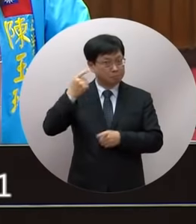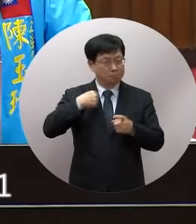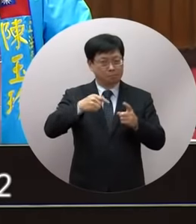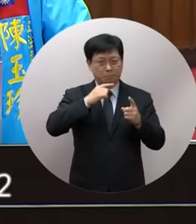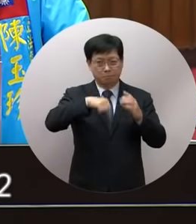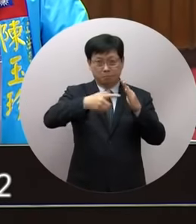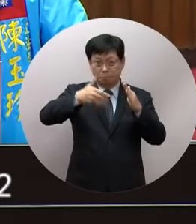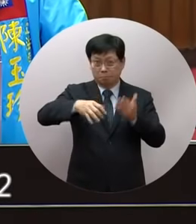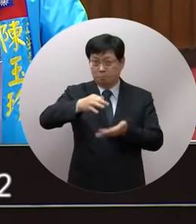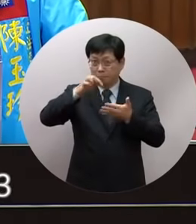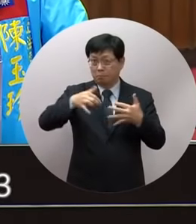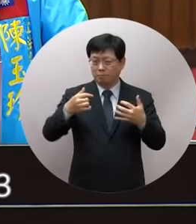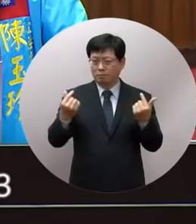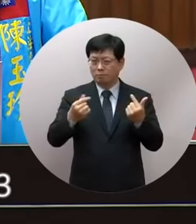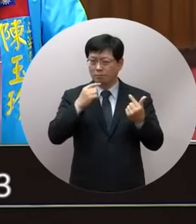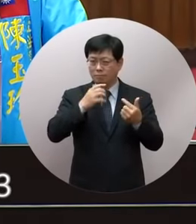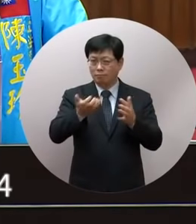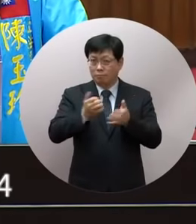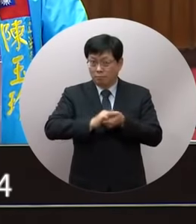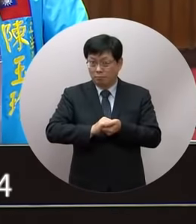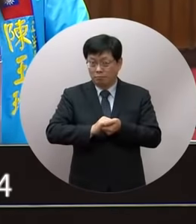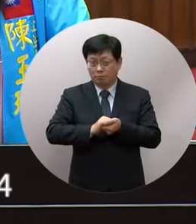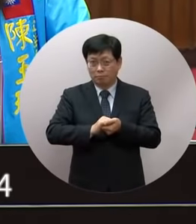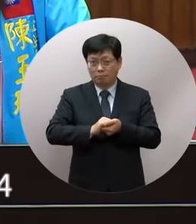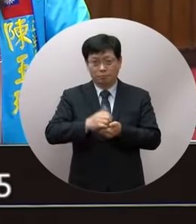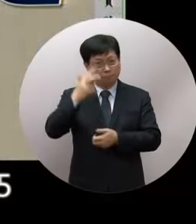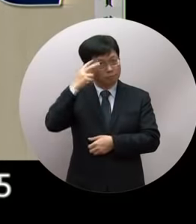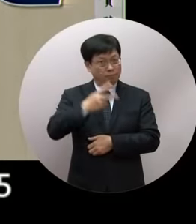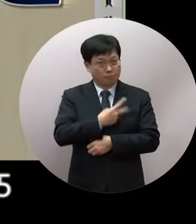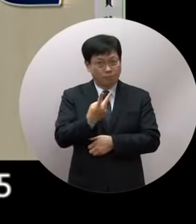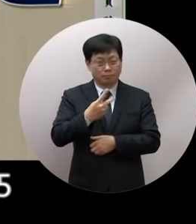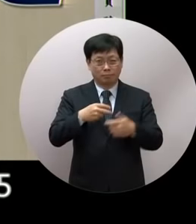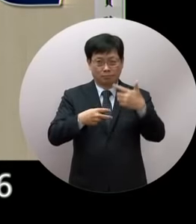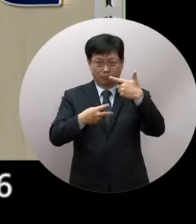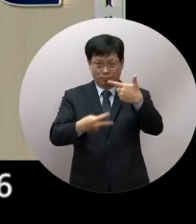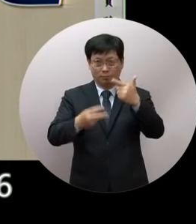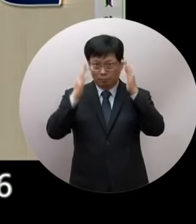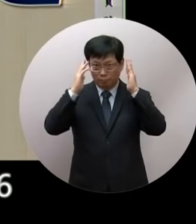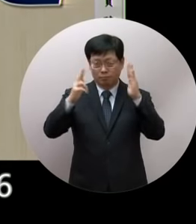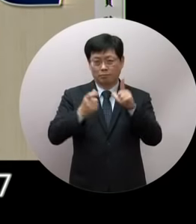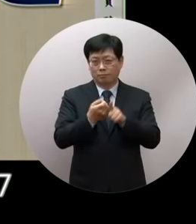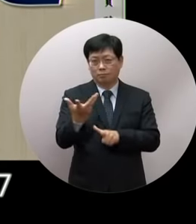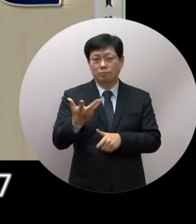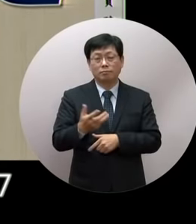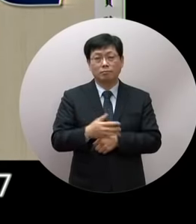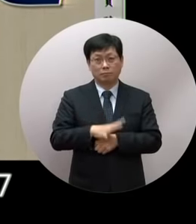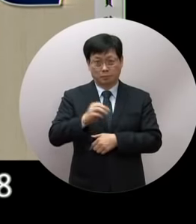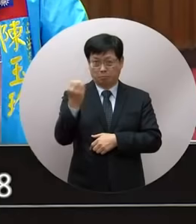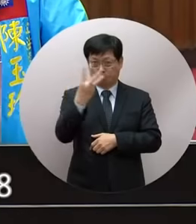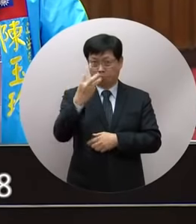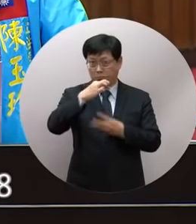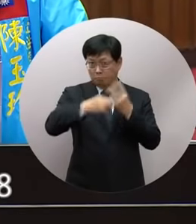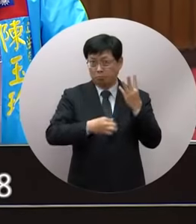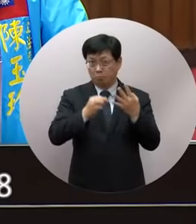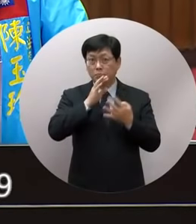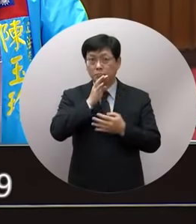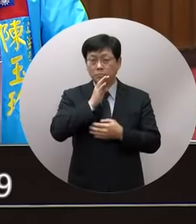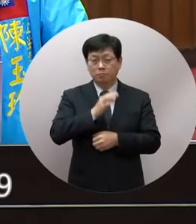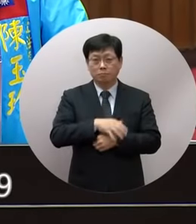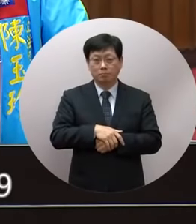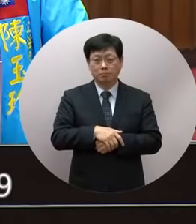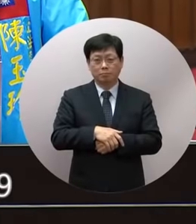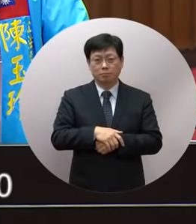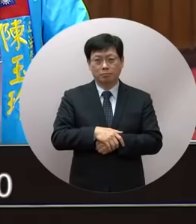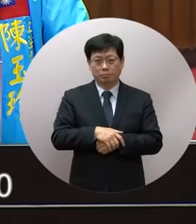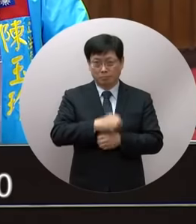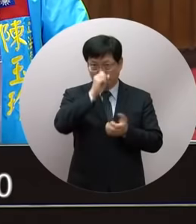讲这个振兴券的时候，是说预计下个礼拜二6月2号正式对外公布哈，有3个原则对吧？